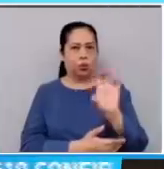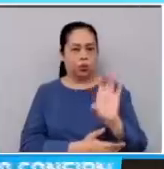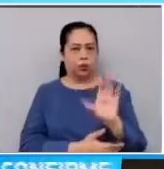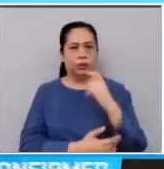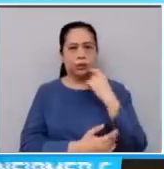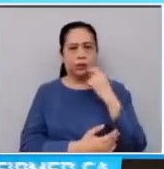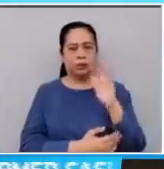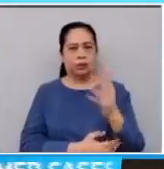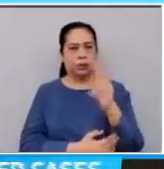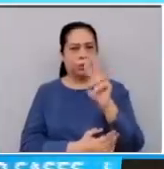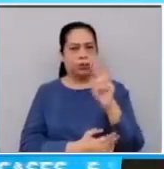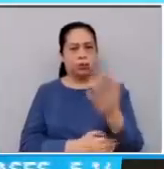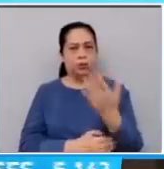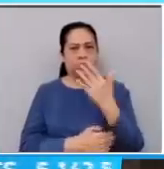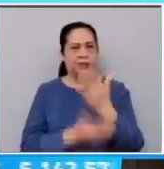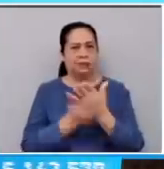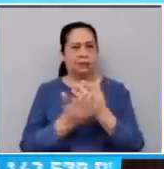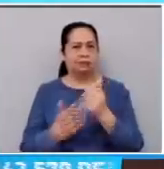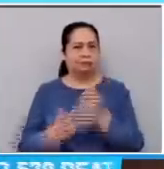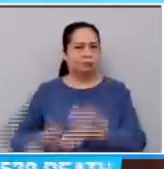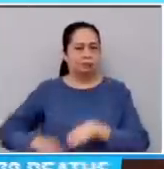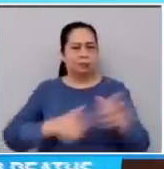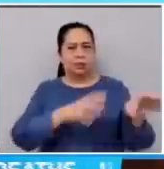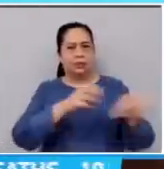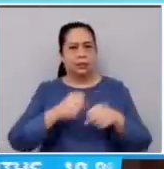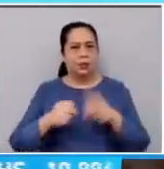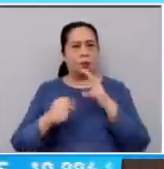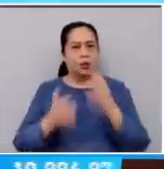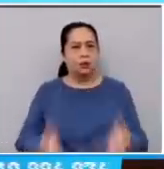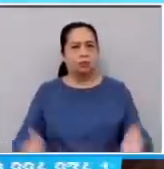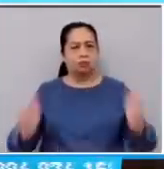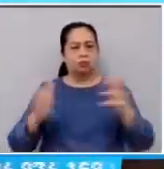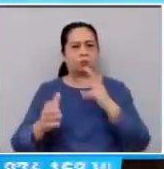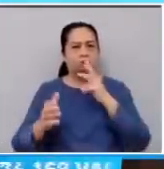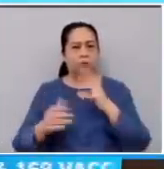Ang iba mabilis na hinatak ang mga banyera na may lamang tubig.